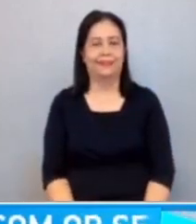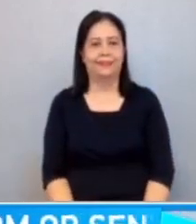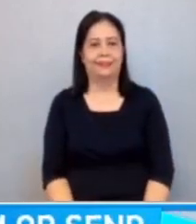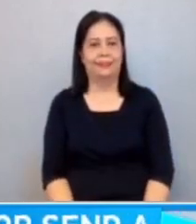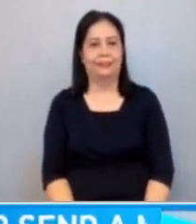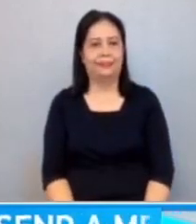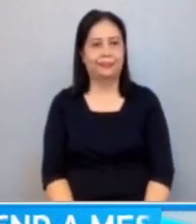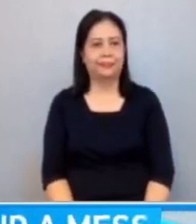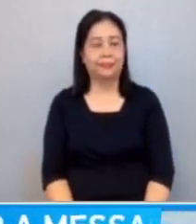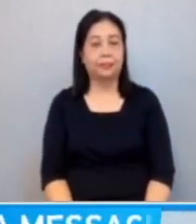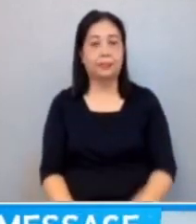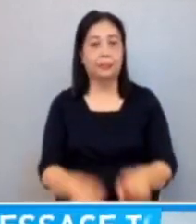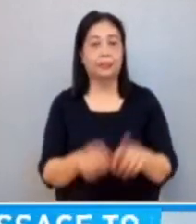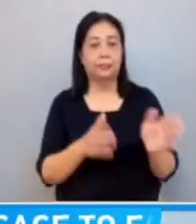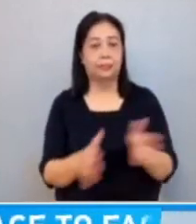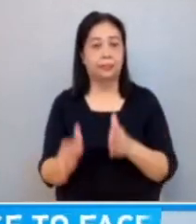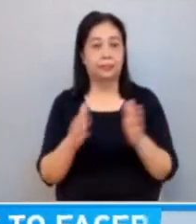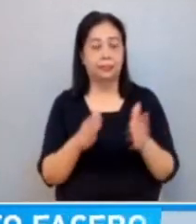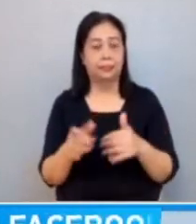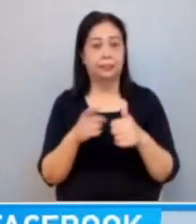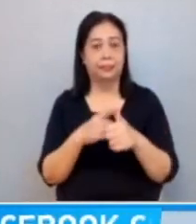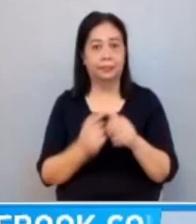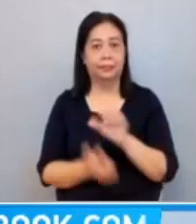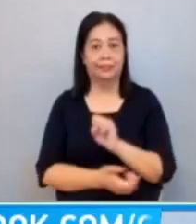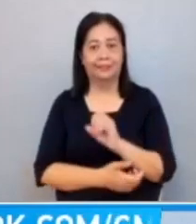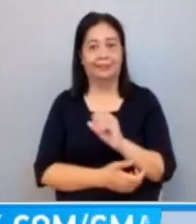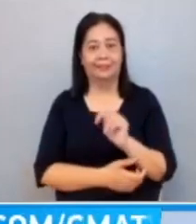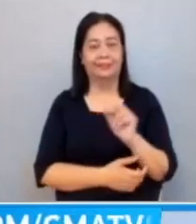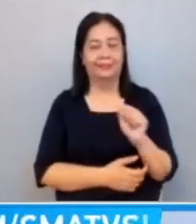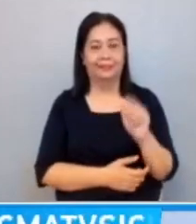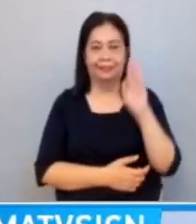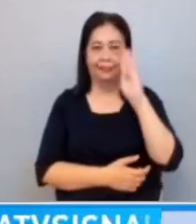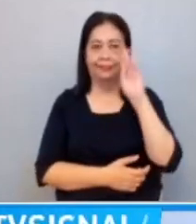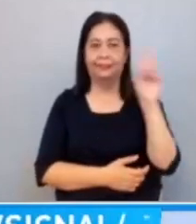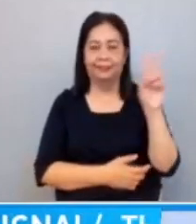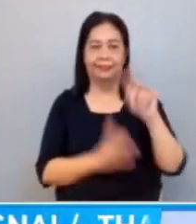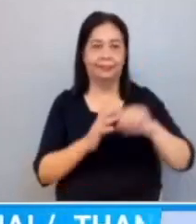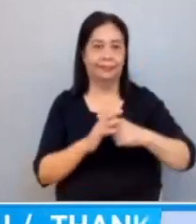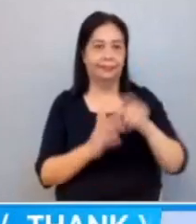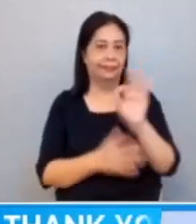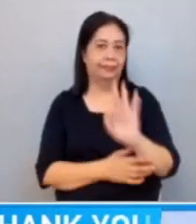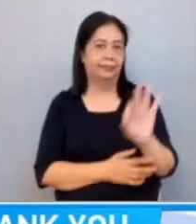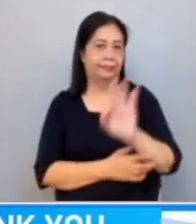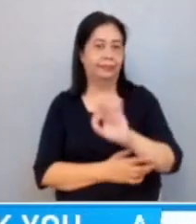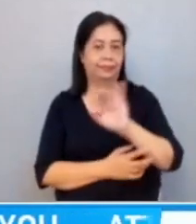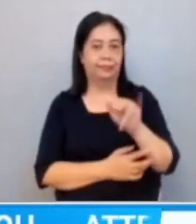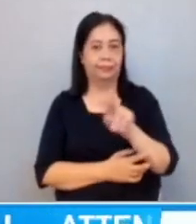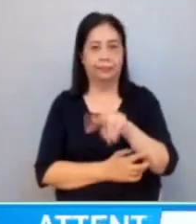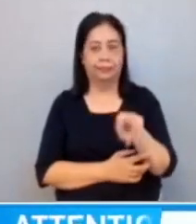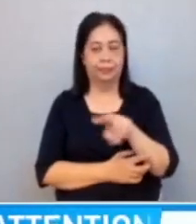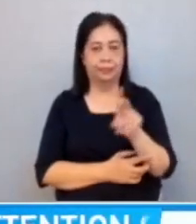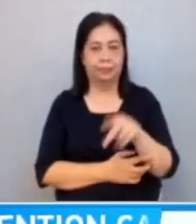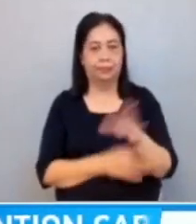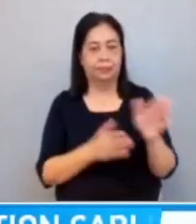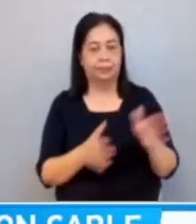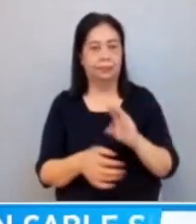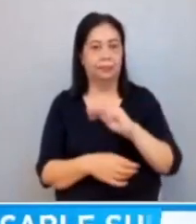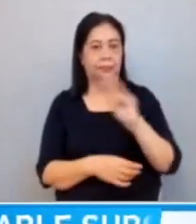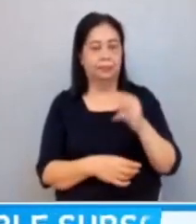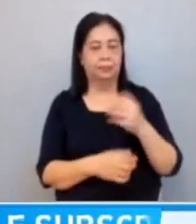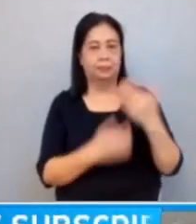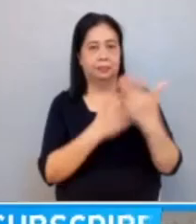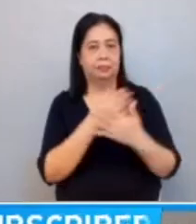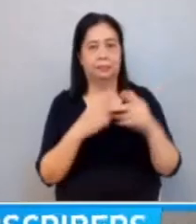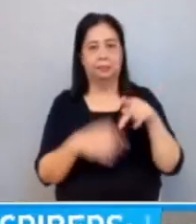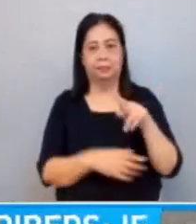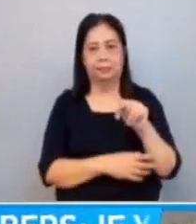Bilang paghahanda pa rin sa unang Sona ni Pangulong Bongbong Marcos, epektibo na sa Biyernes, July 22, ang Oplan Manila Shield ng PNP.